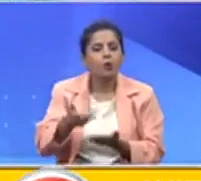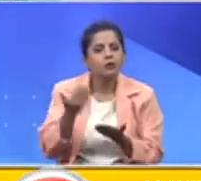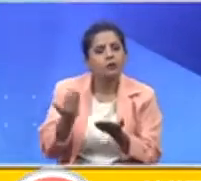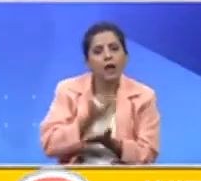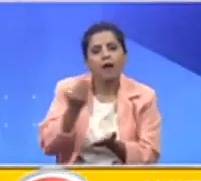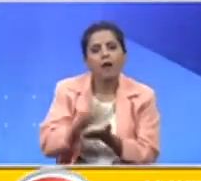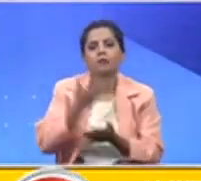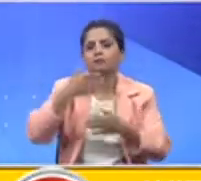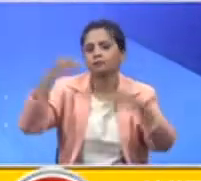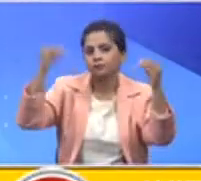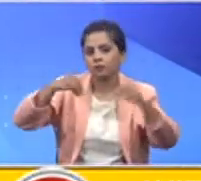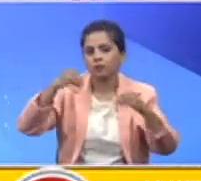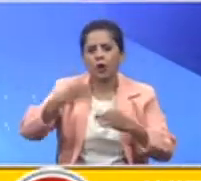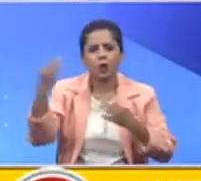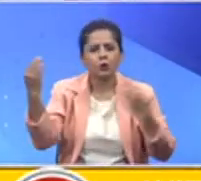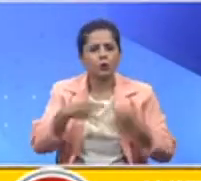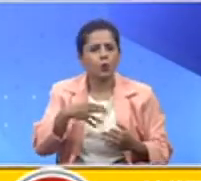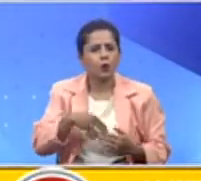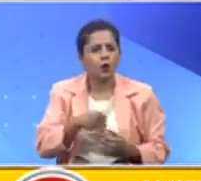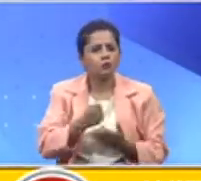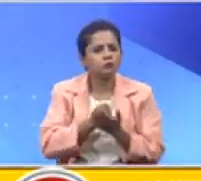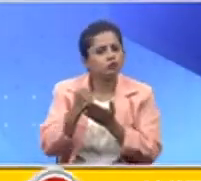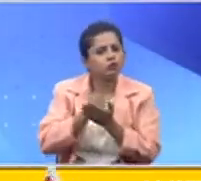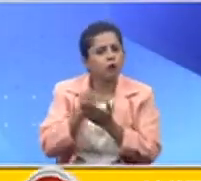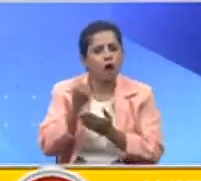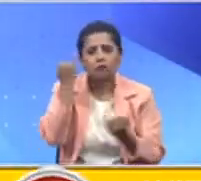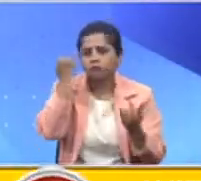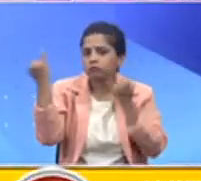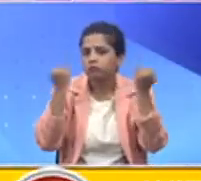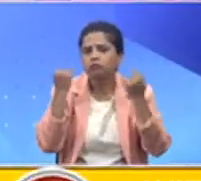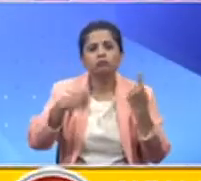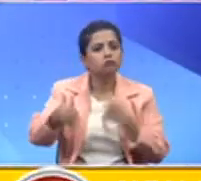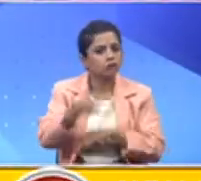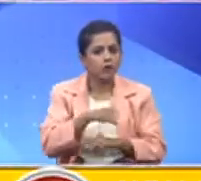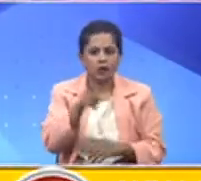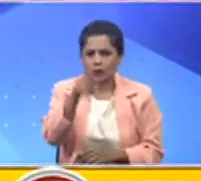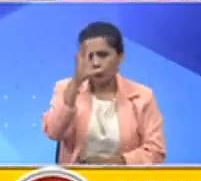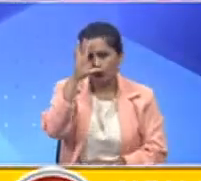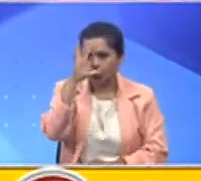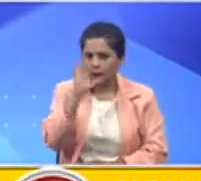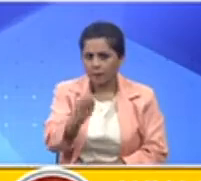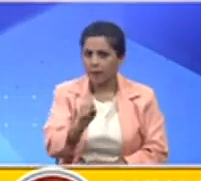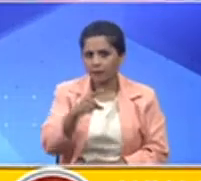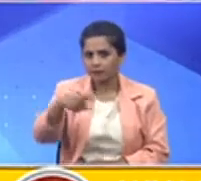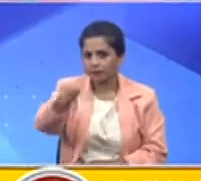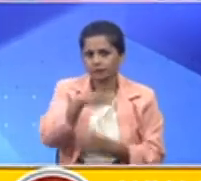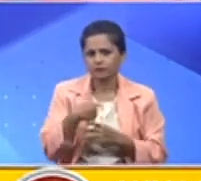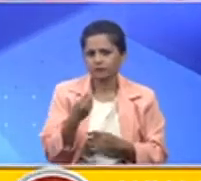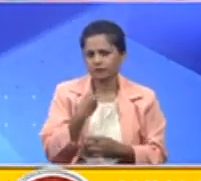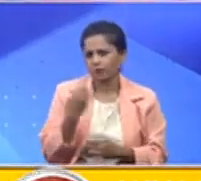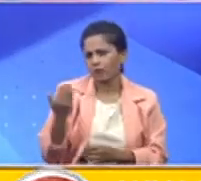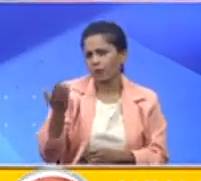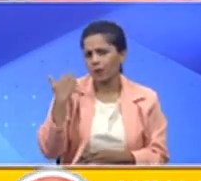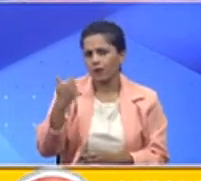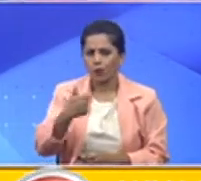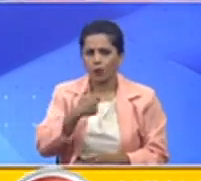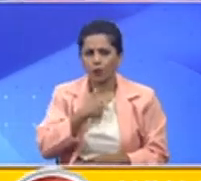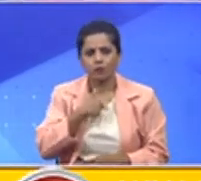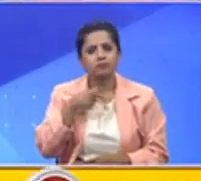नए नए प्रहास कर रहे हैं आपको याद होगा कुछ समय पहले